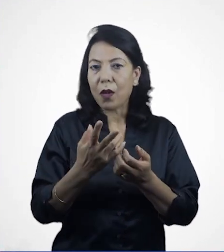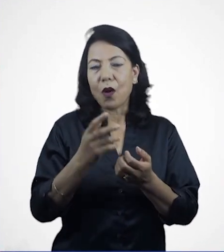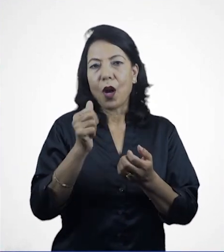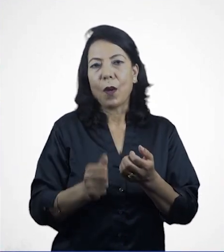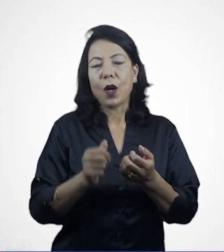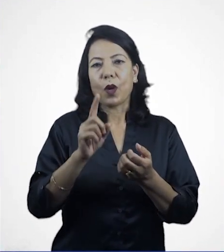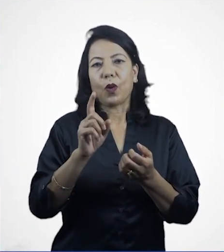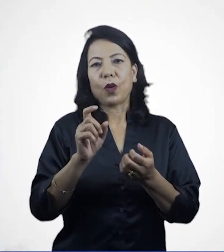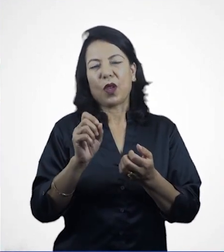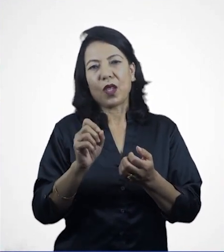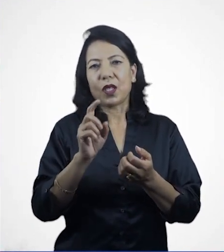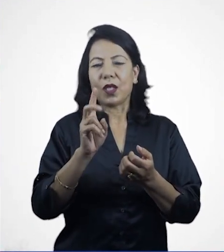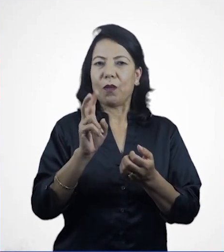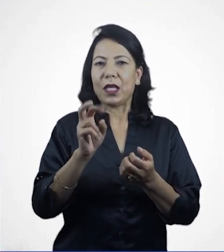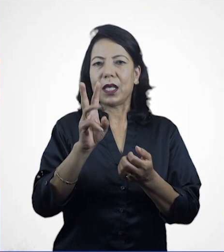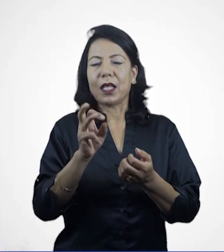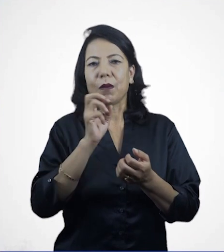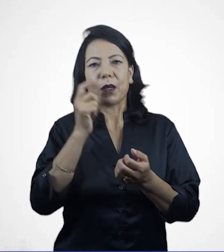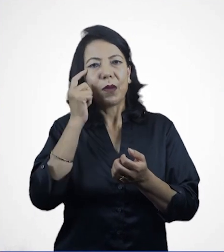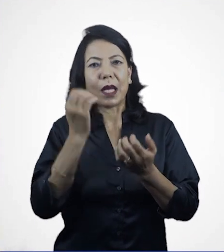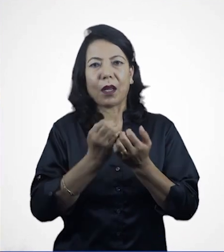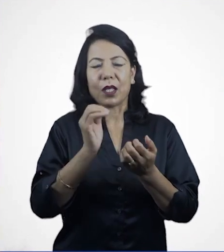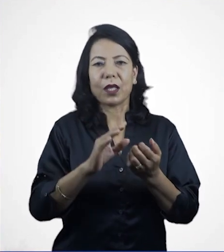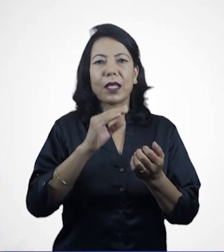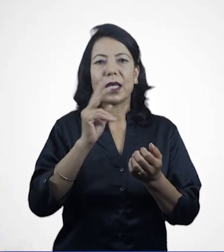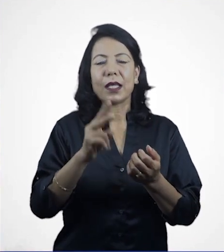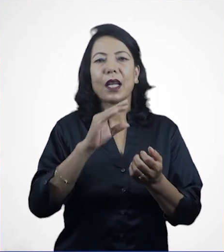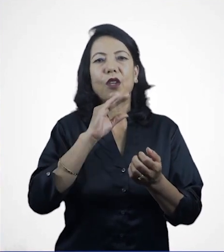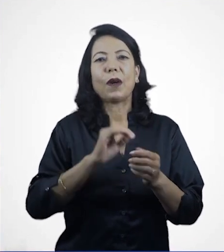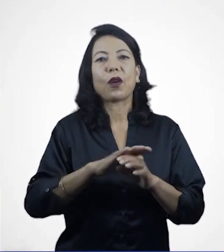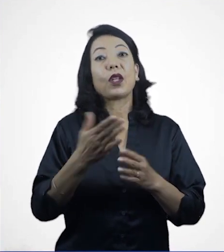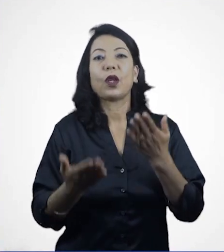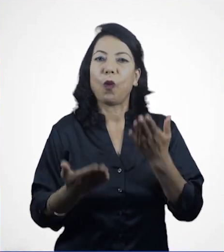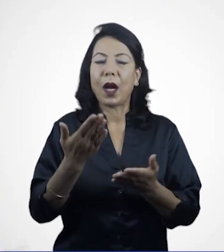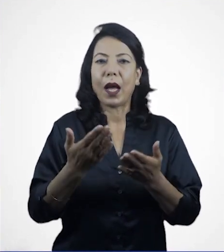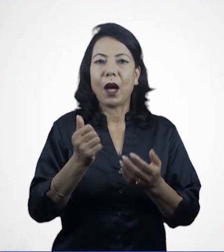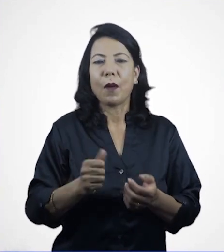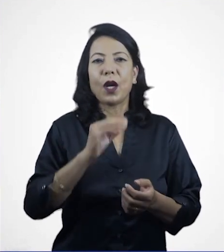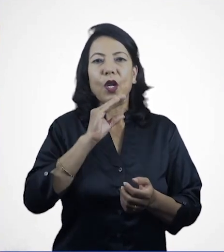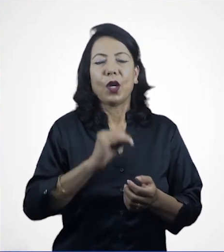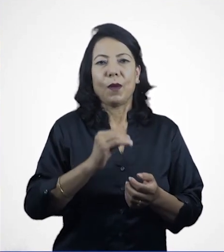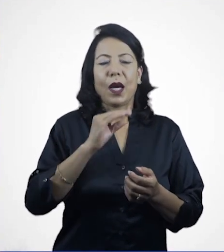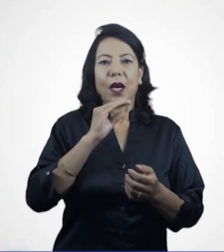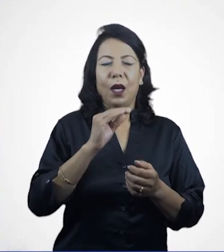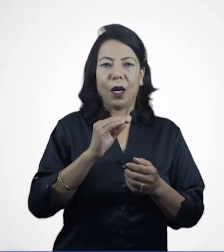अबको 10 बिर सा ए 30 बचाहर गरना साओ सोंख अस ता युवारो कती होंचन अबाब आर युवारो